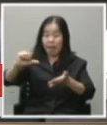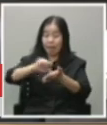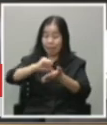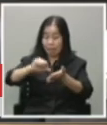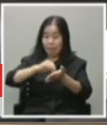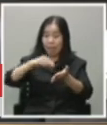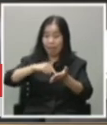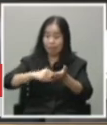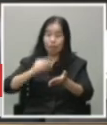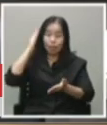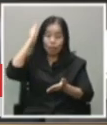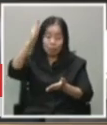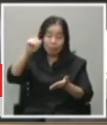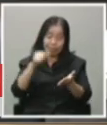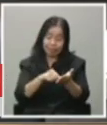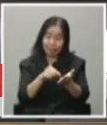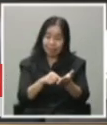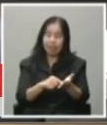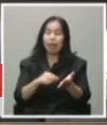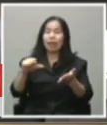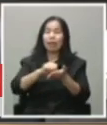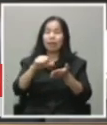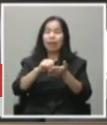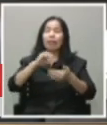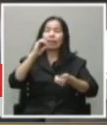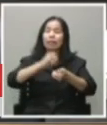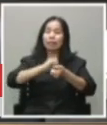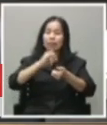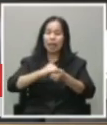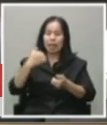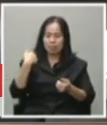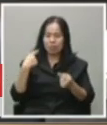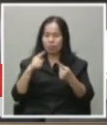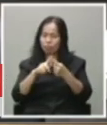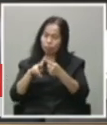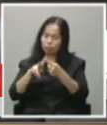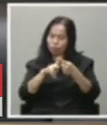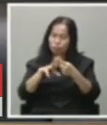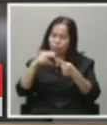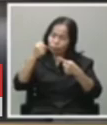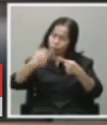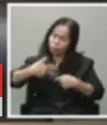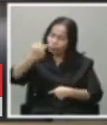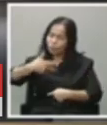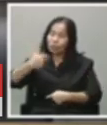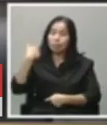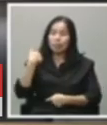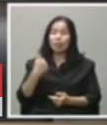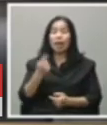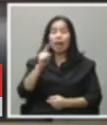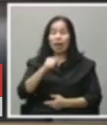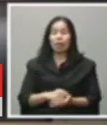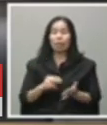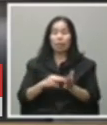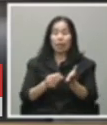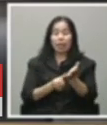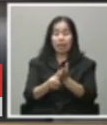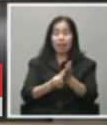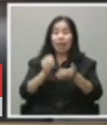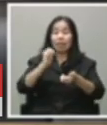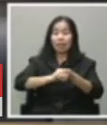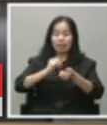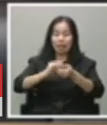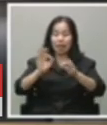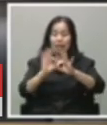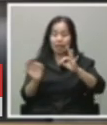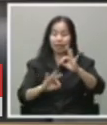ต่อมาอีกอย่างที่ผมว่าเนี่ยการแก้ไขสัญญาเนี่ยมันมี 2-3 เรื่องนะครับนั่นหมายถึงว่าคุณไปแก้ไขสาระสำ